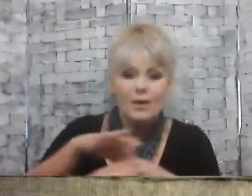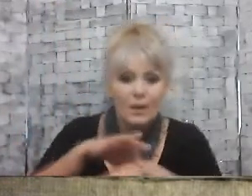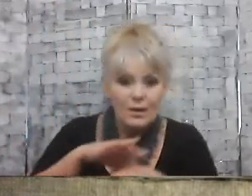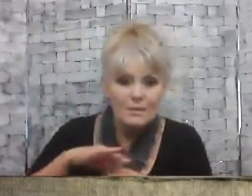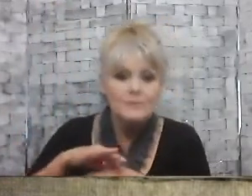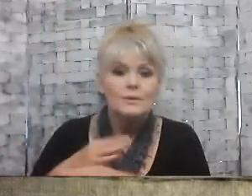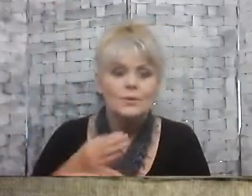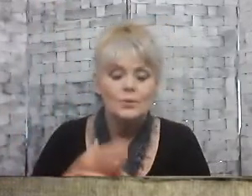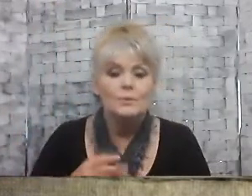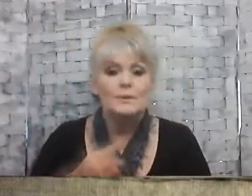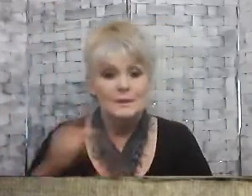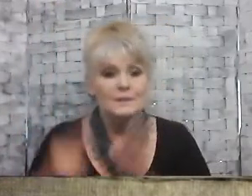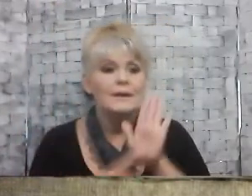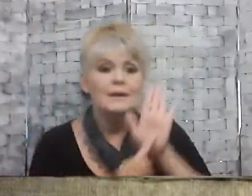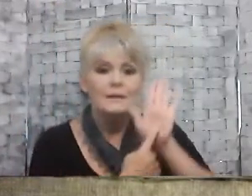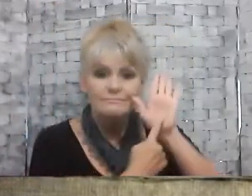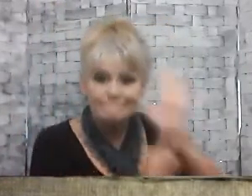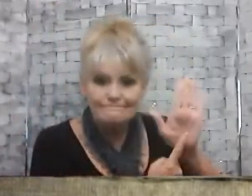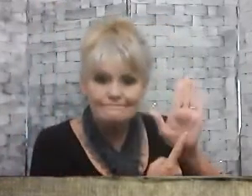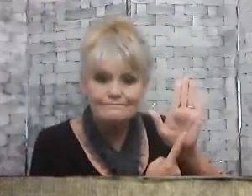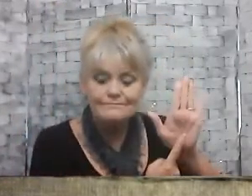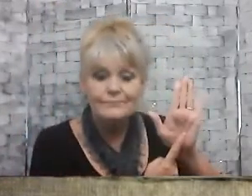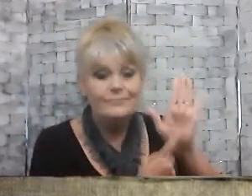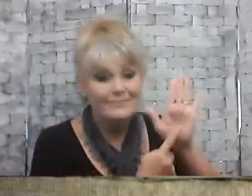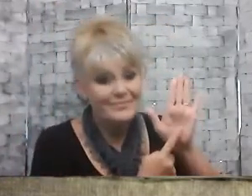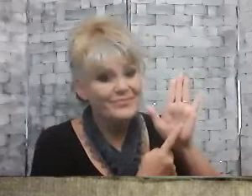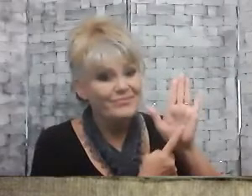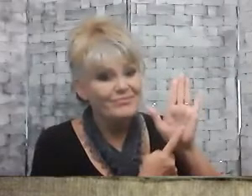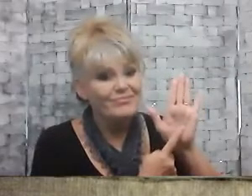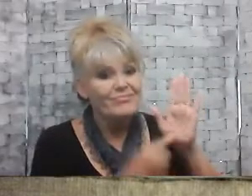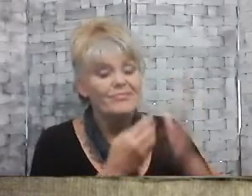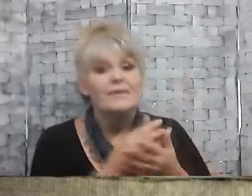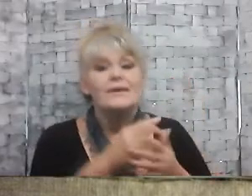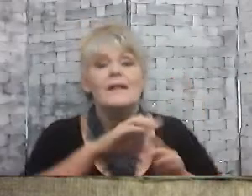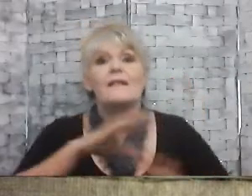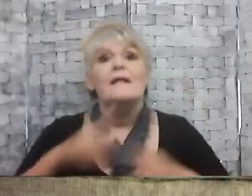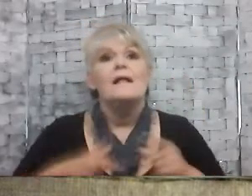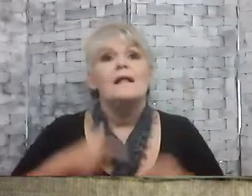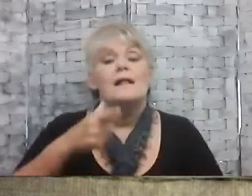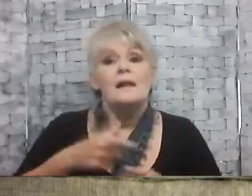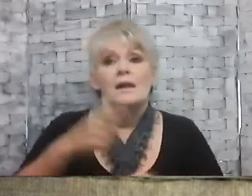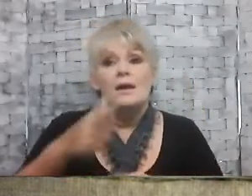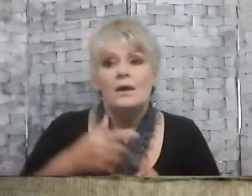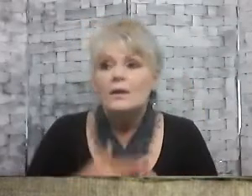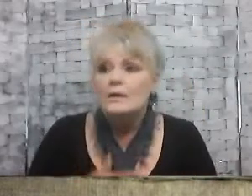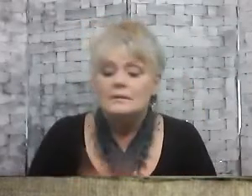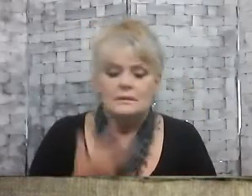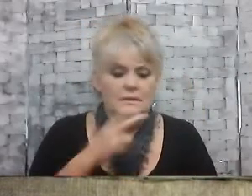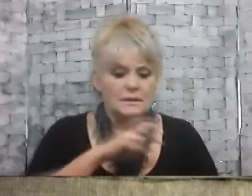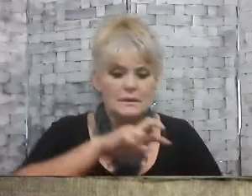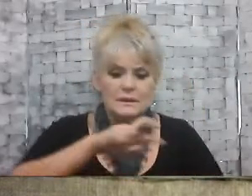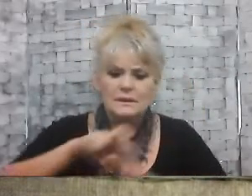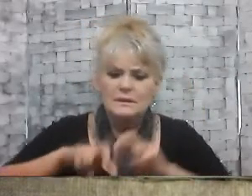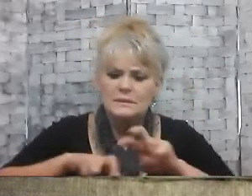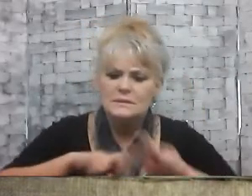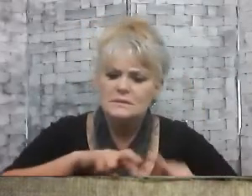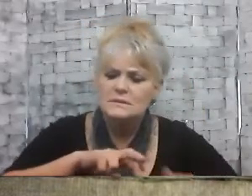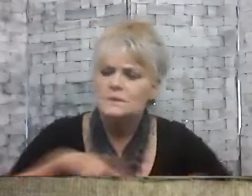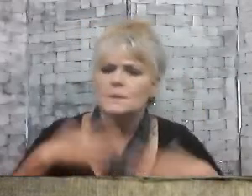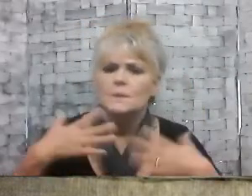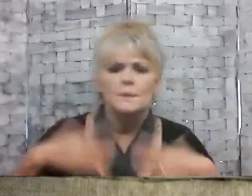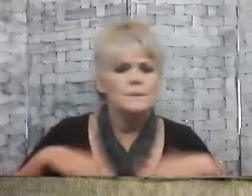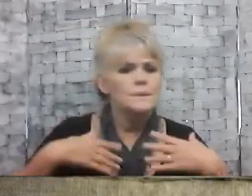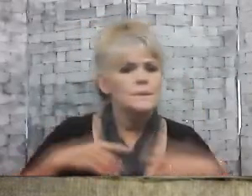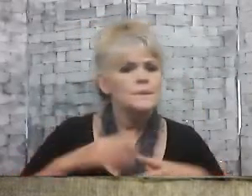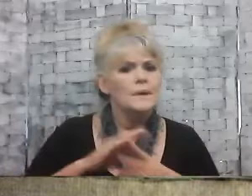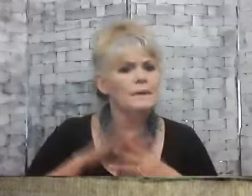kom, dis hoe dit lyk. En vriende, wat ek ontdek het, deur hierdie story, en later gesien het, maar dit is die hele Bybel